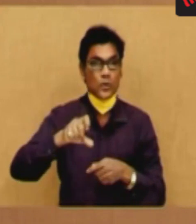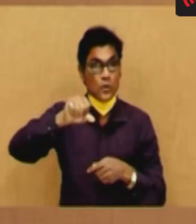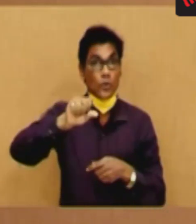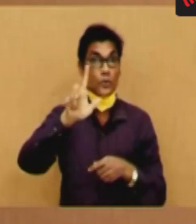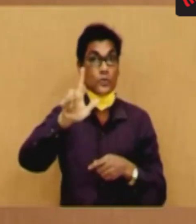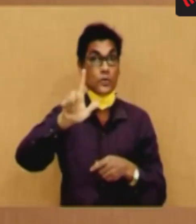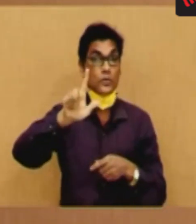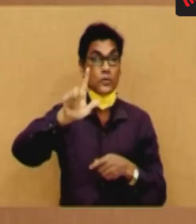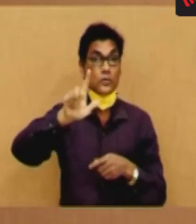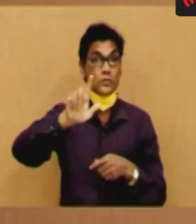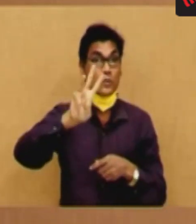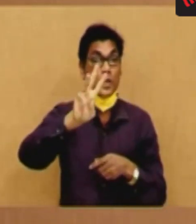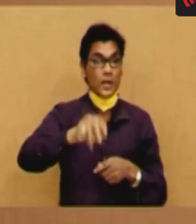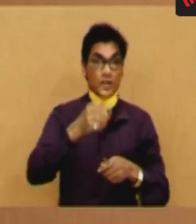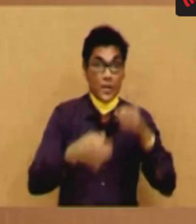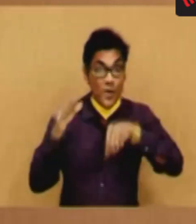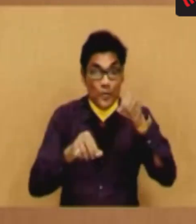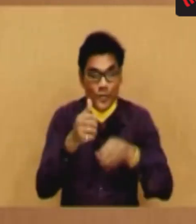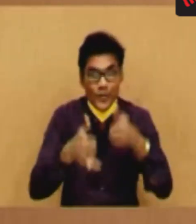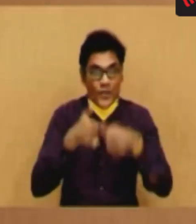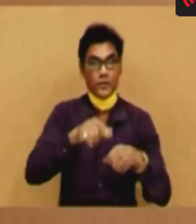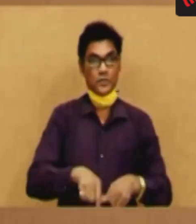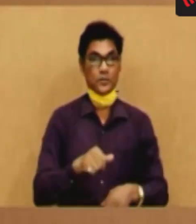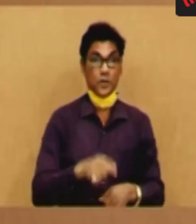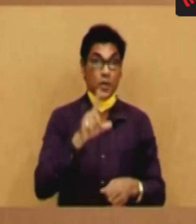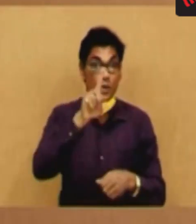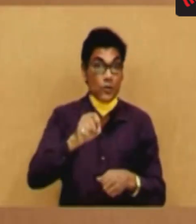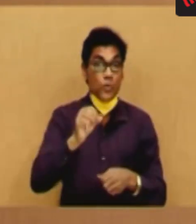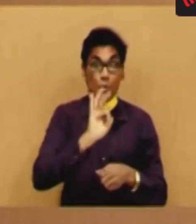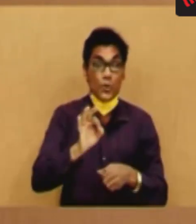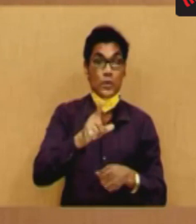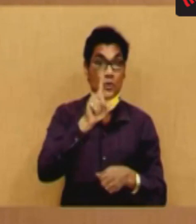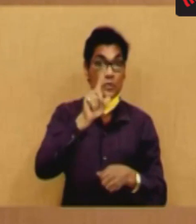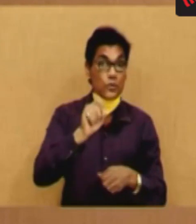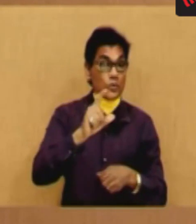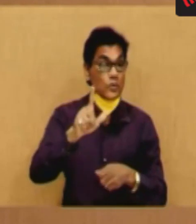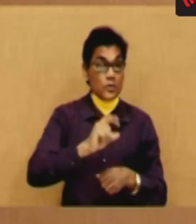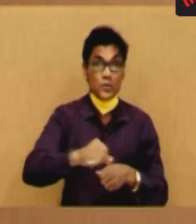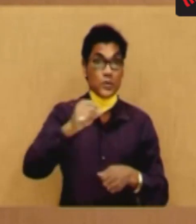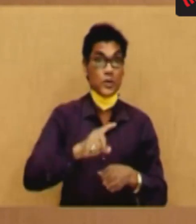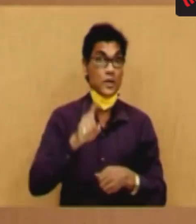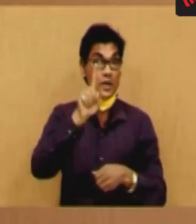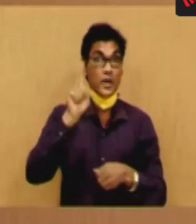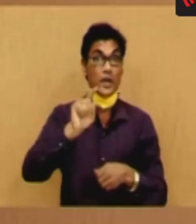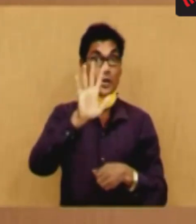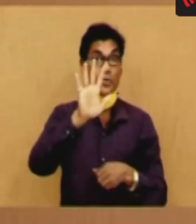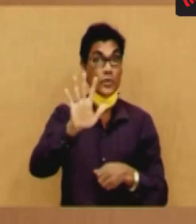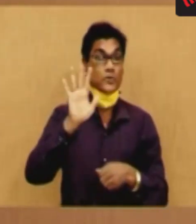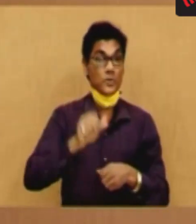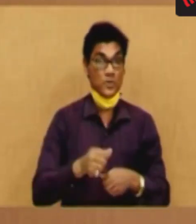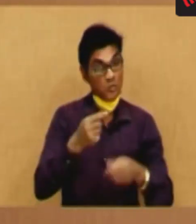983 जनकर परीक्षा होउछि, जोठी ओडिशा रे 10 लक्ष जनसंख्या रे 1155 टी परीक्षा